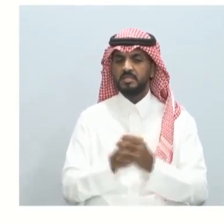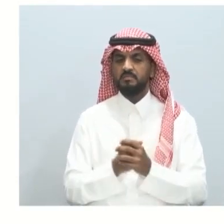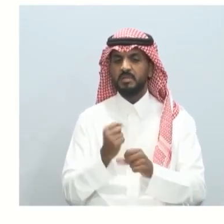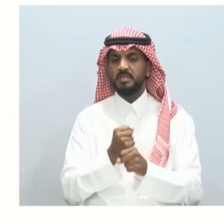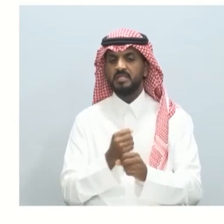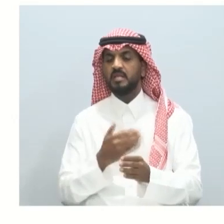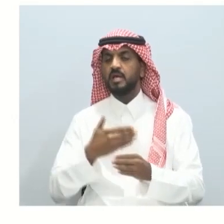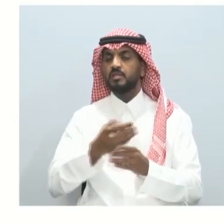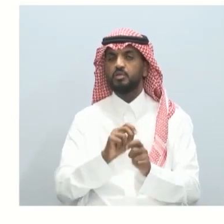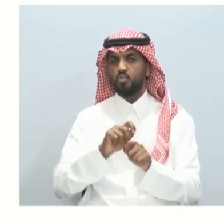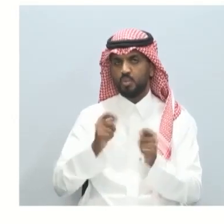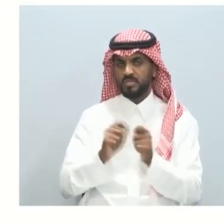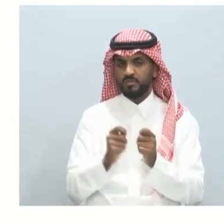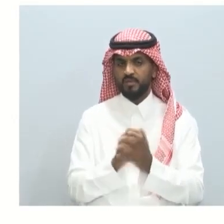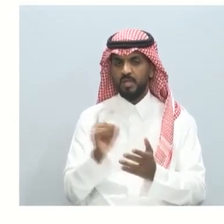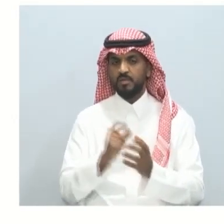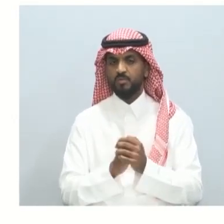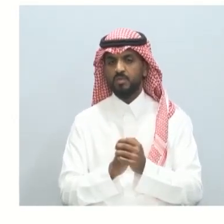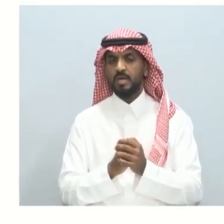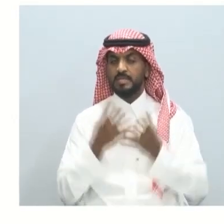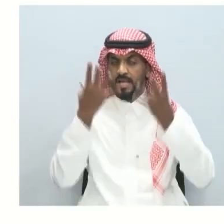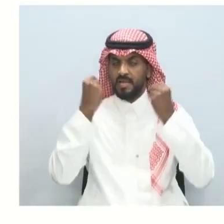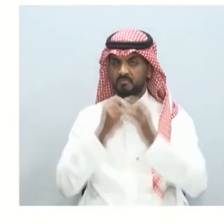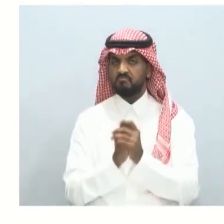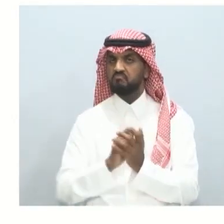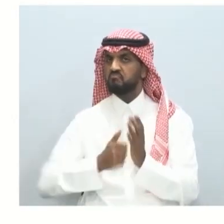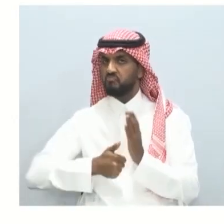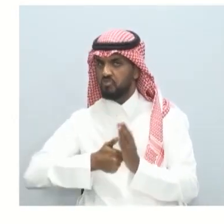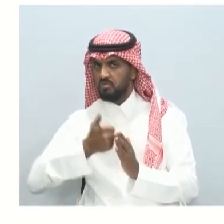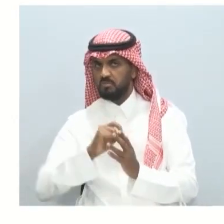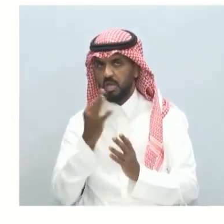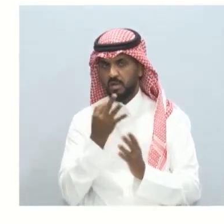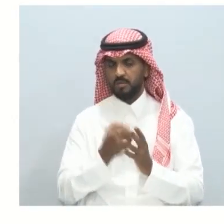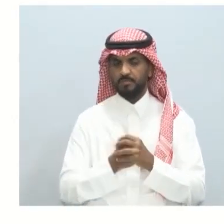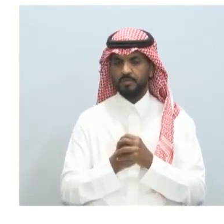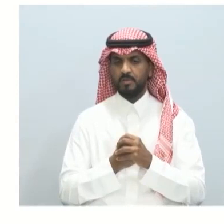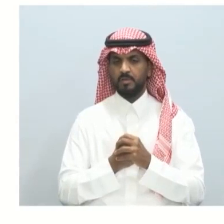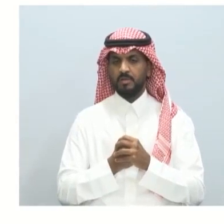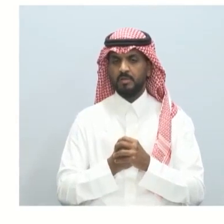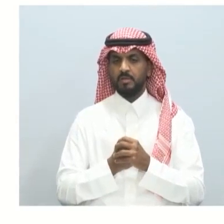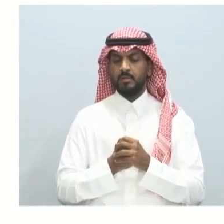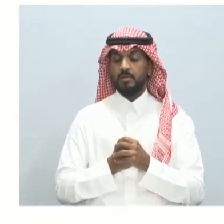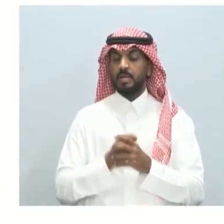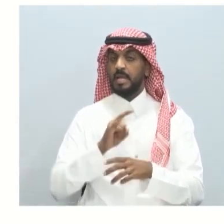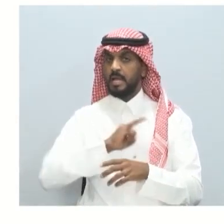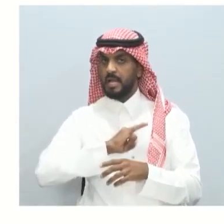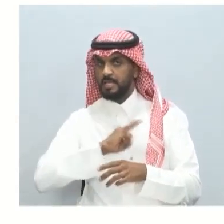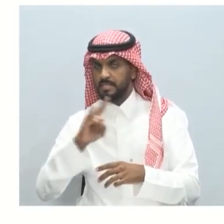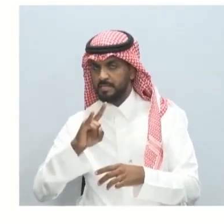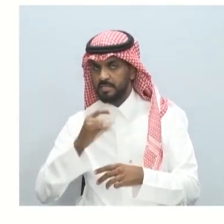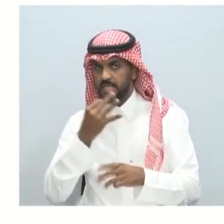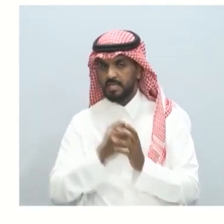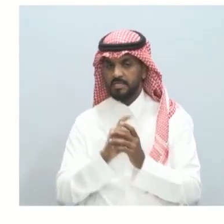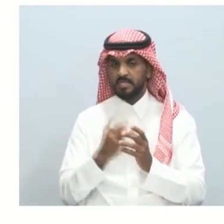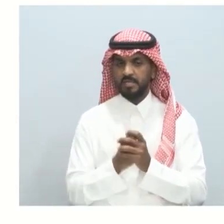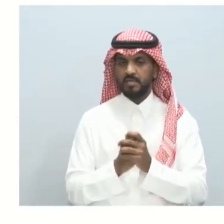التخطي والتصفح فانه لن يكون قد تعلم فن القراءه ايضا من الافكار ليست القراءه السريعه